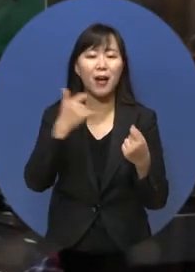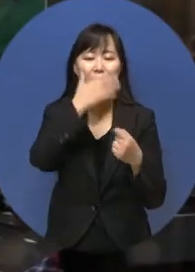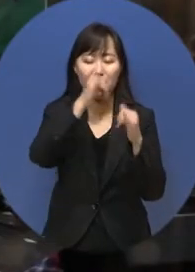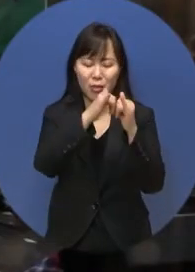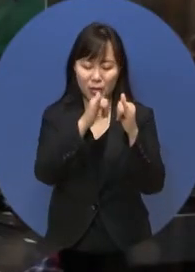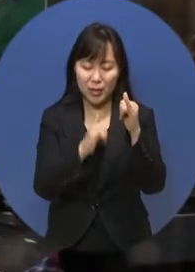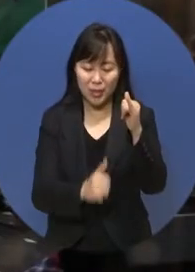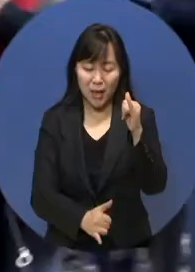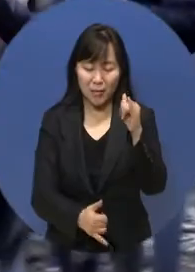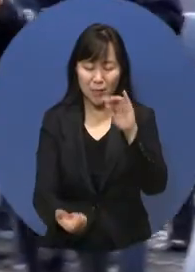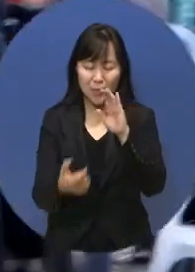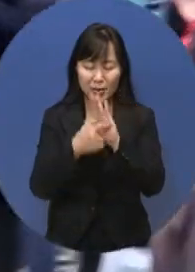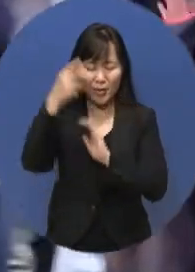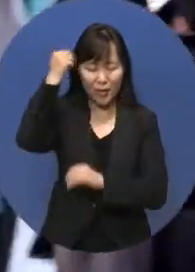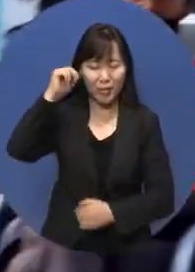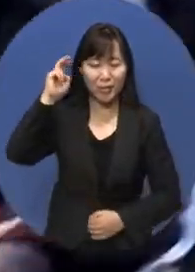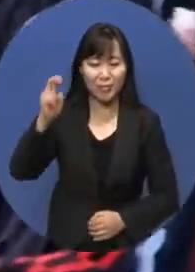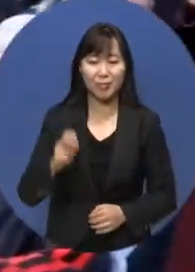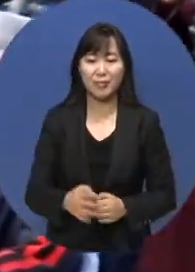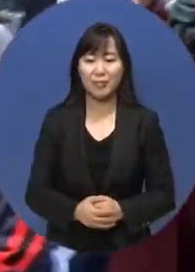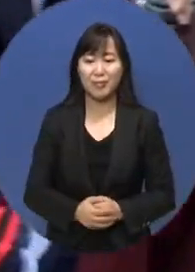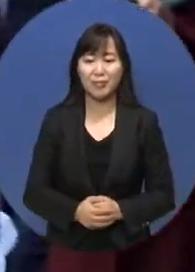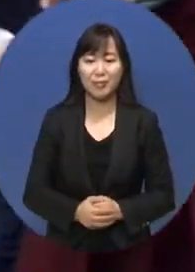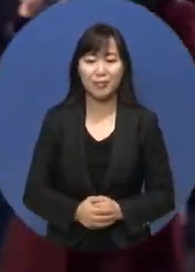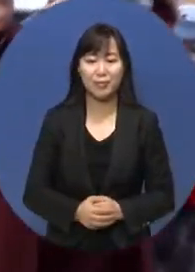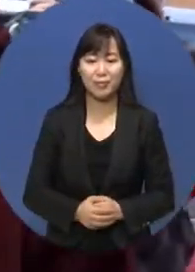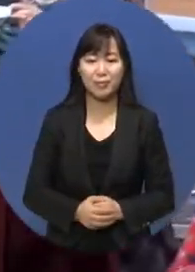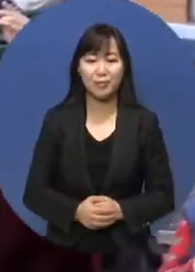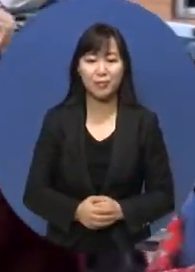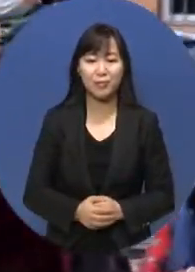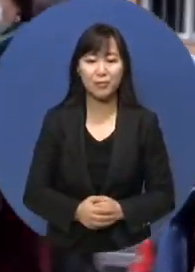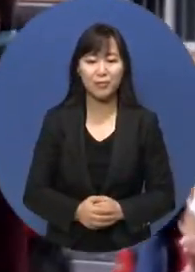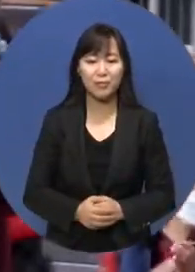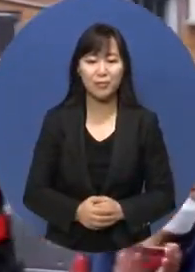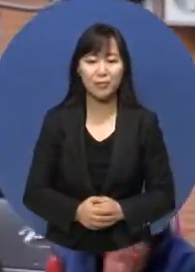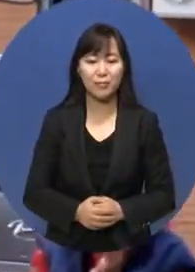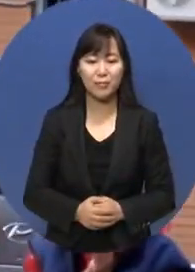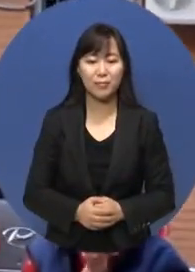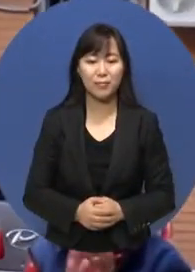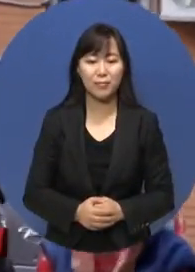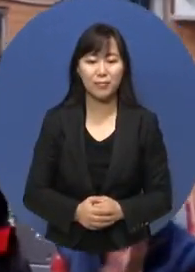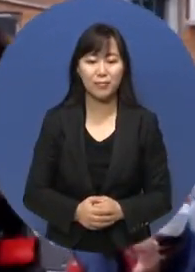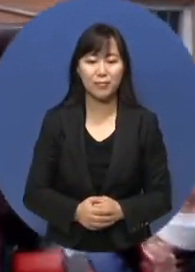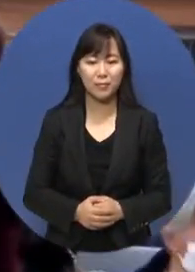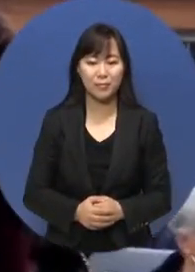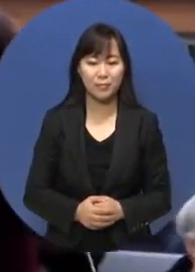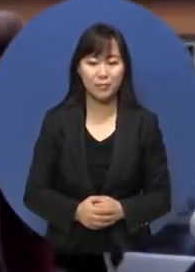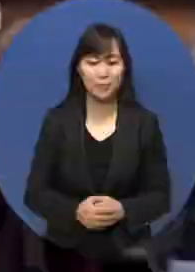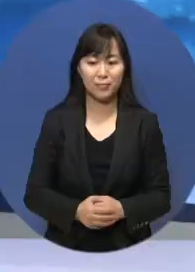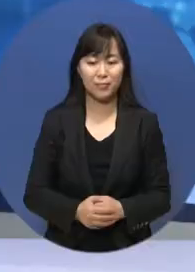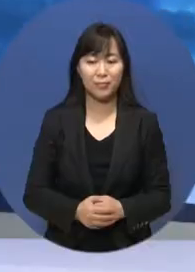아름다운 역사로 기억될 것입니다. 복지TV 경기방송 정은선입니다.